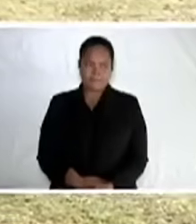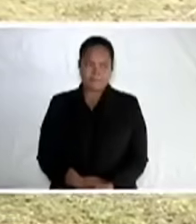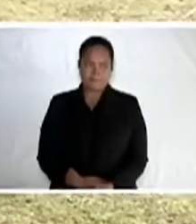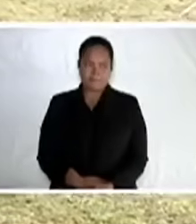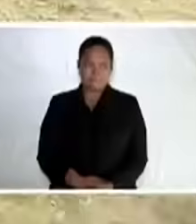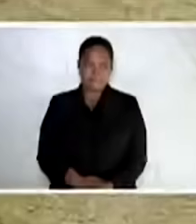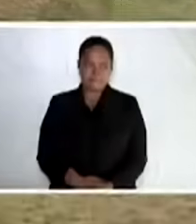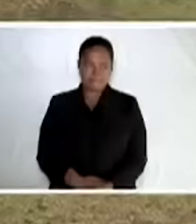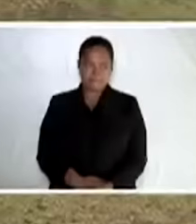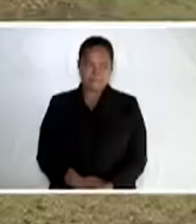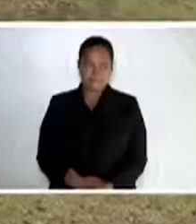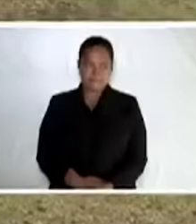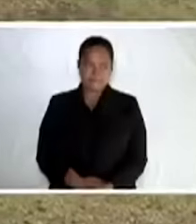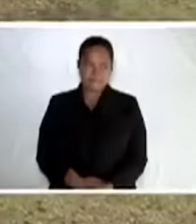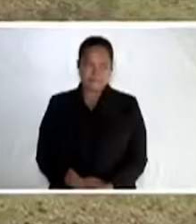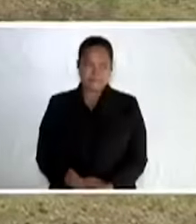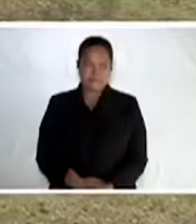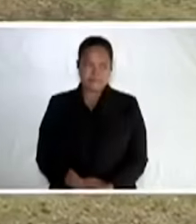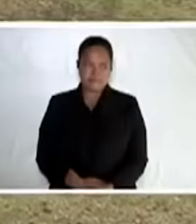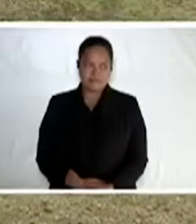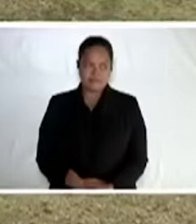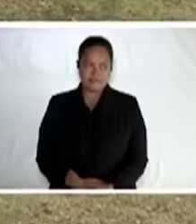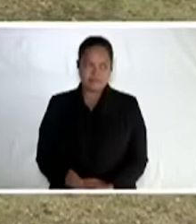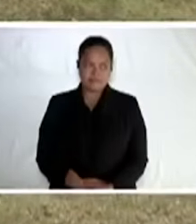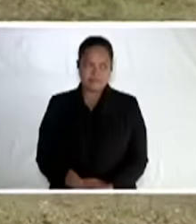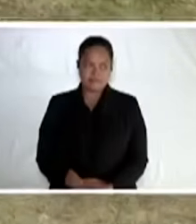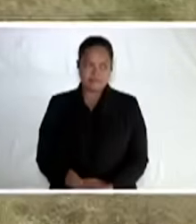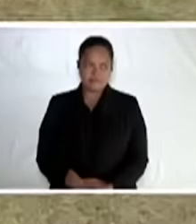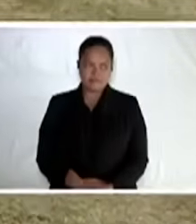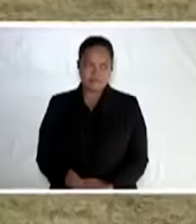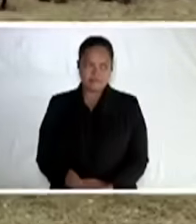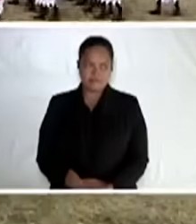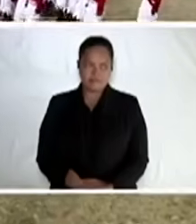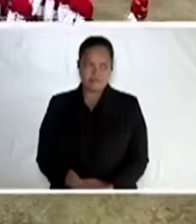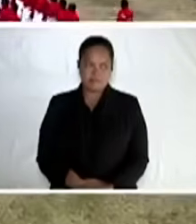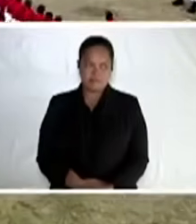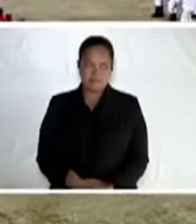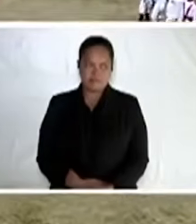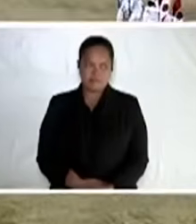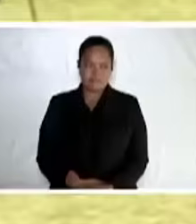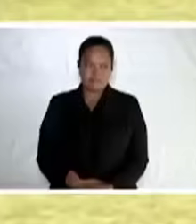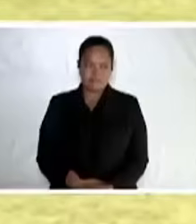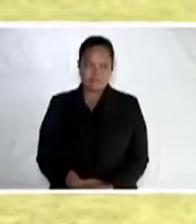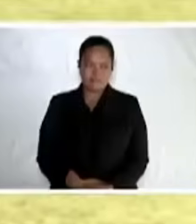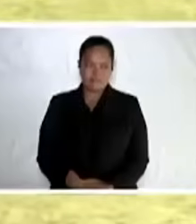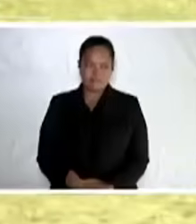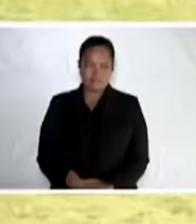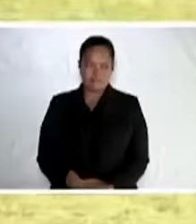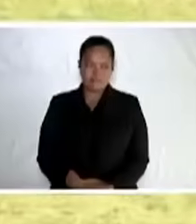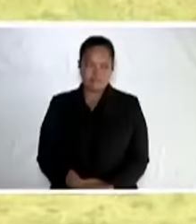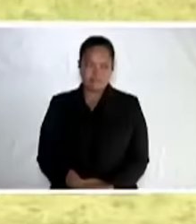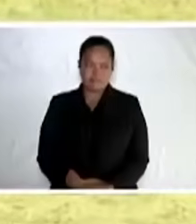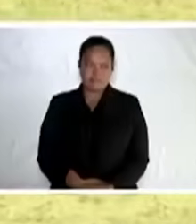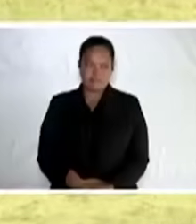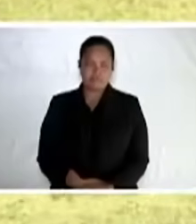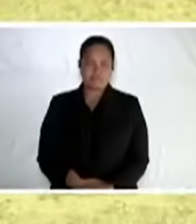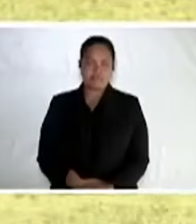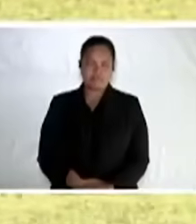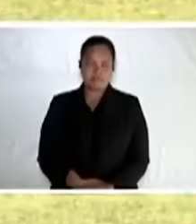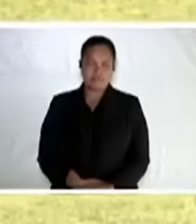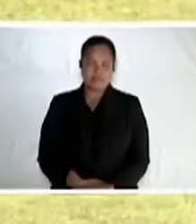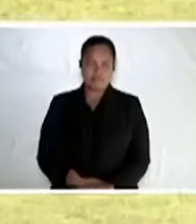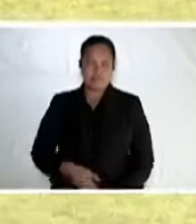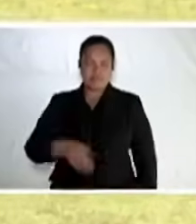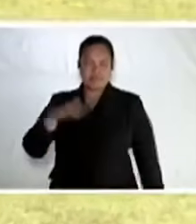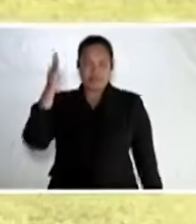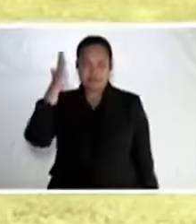सीना ऊंचा होता है, चौगुना हो जाता है, और फिर दूसरे हम इन्हें सलामी भी देते हैं। Ladies and gentlemen,